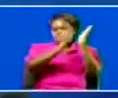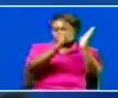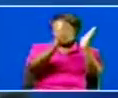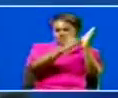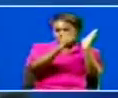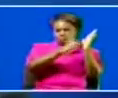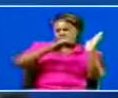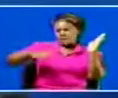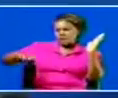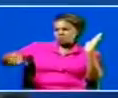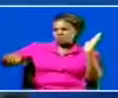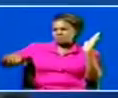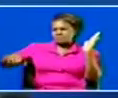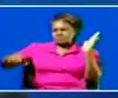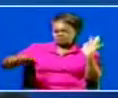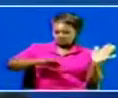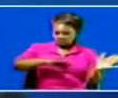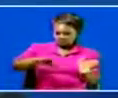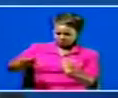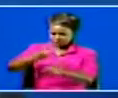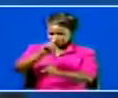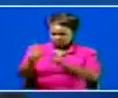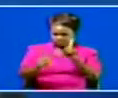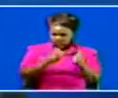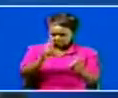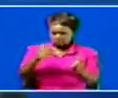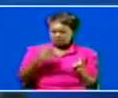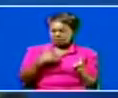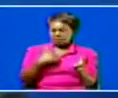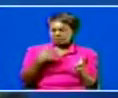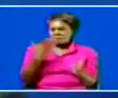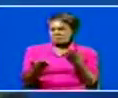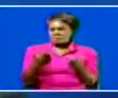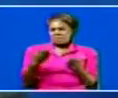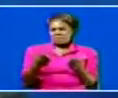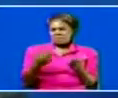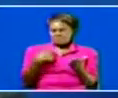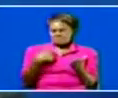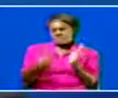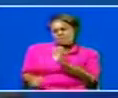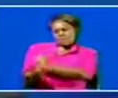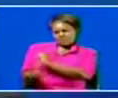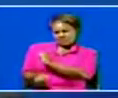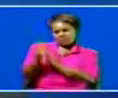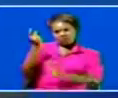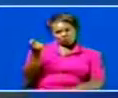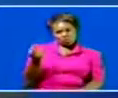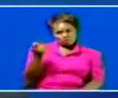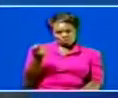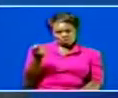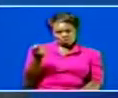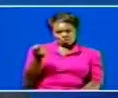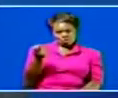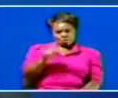ya Machakos. Tuendelee na mahojiano ambayo tumekuandalia mtazamaji. Labda kwanza ni kuchore picha kidogo kuhusiana